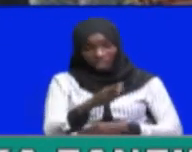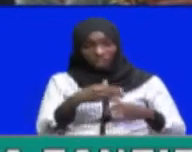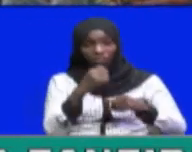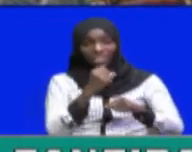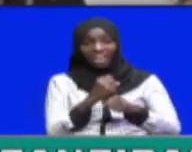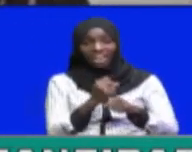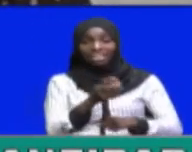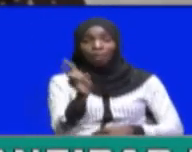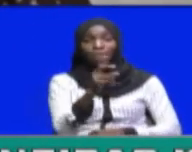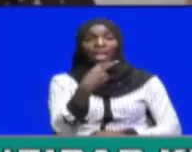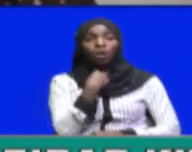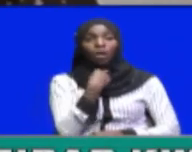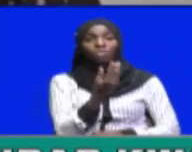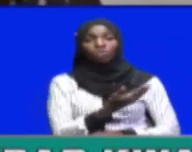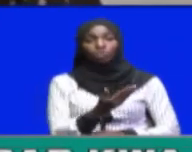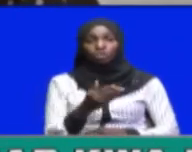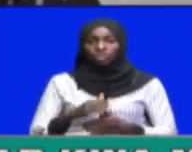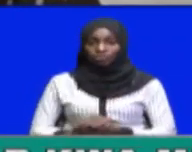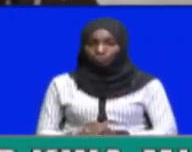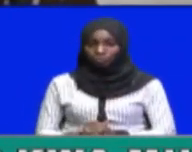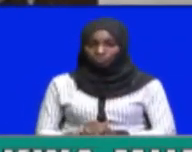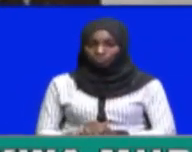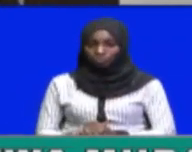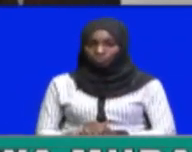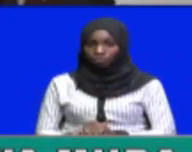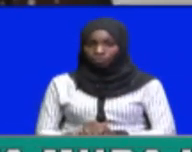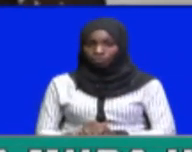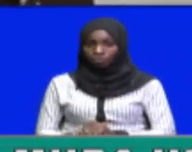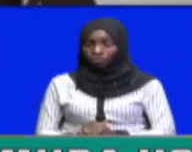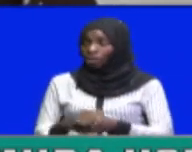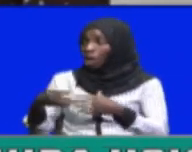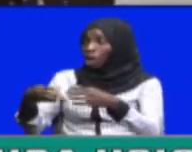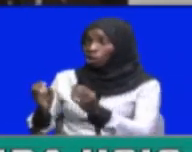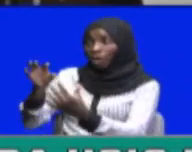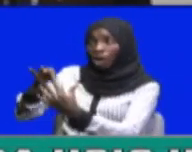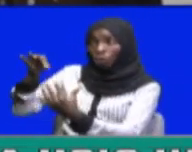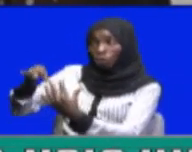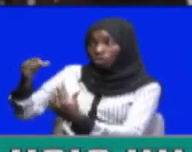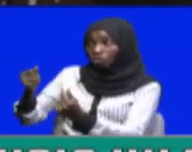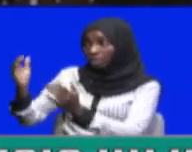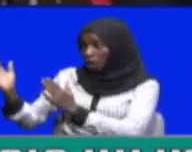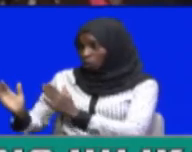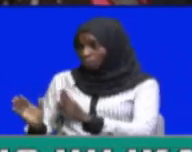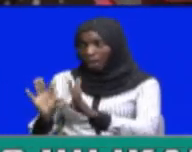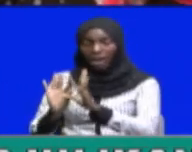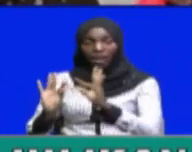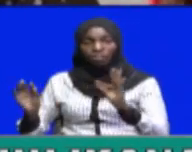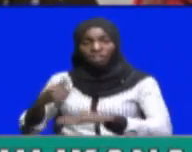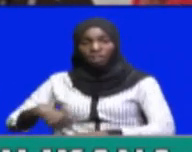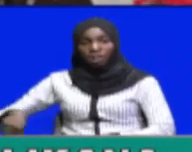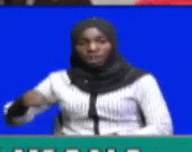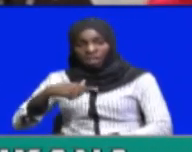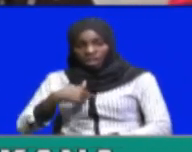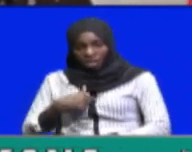ya vikwazo. Tume ya uchaguzi ya Zanzibar mara hii imejipanga vilivyo, na sisi makarani